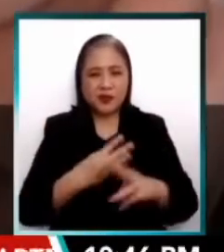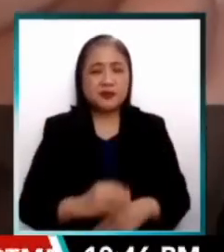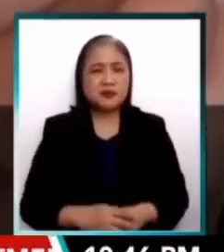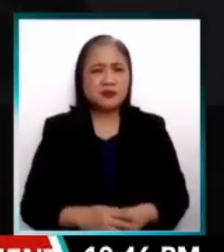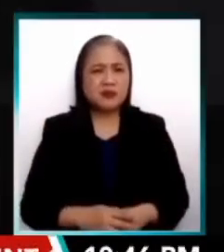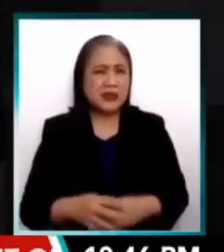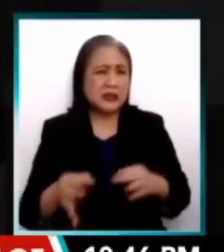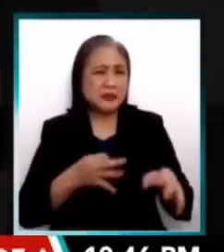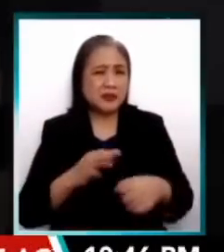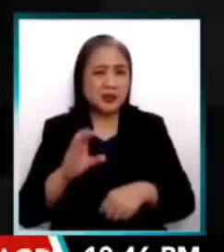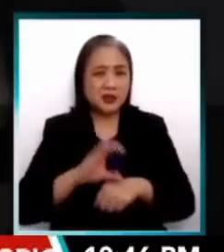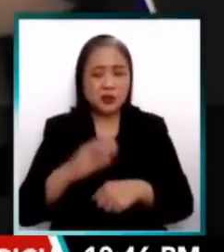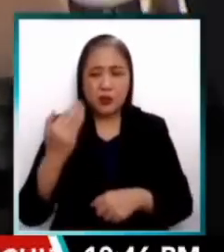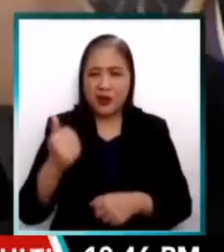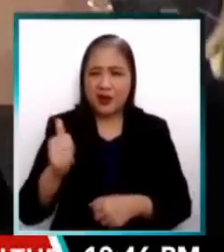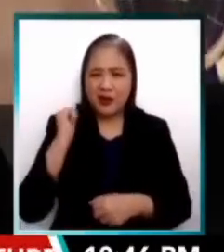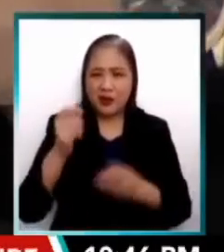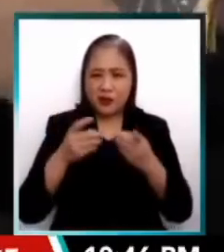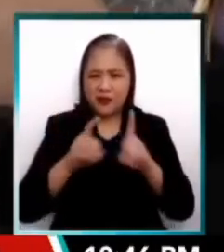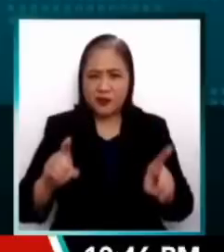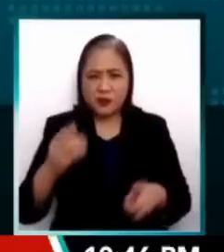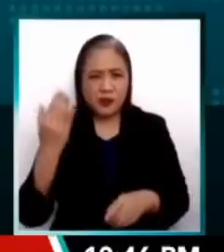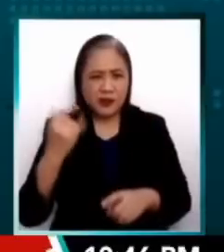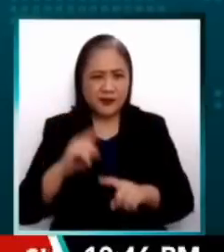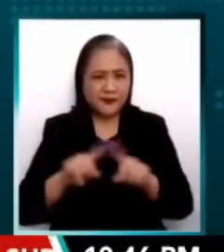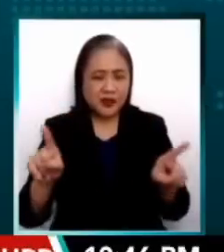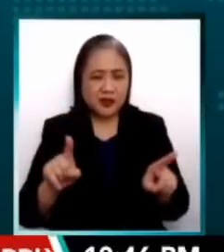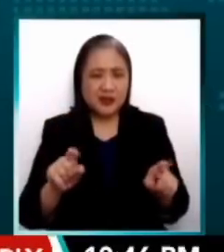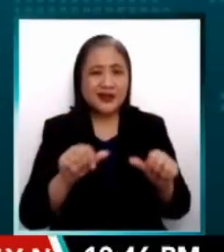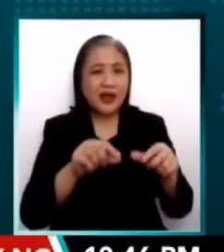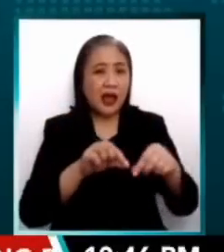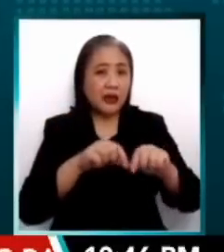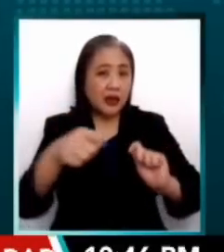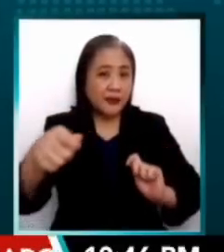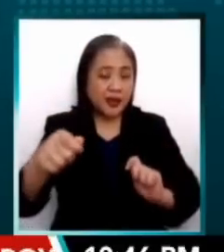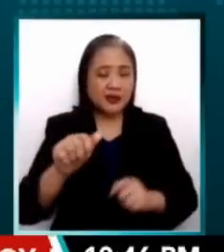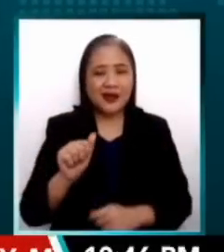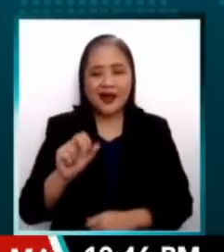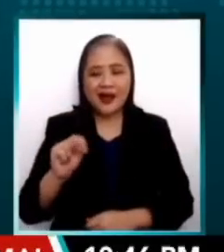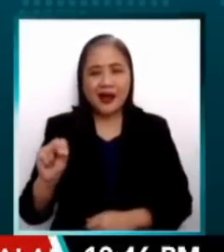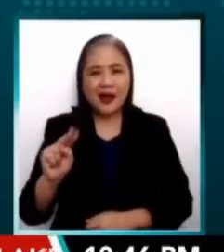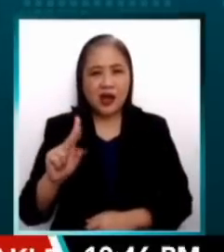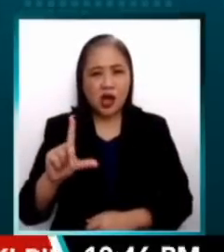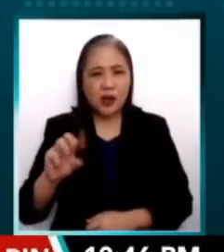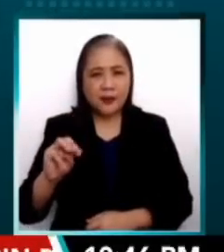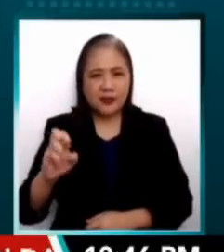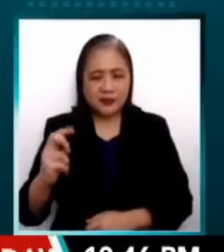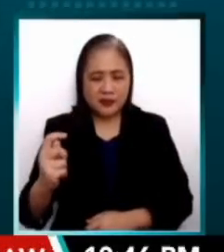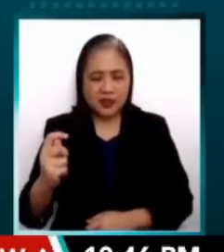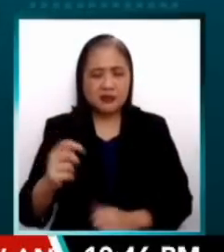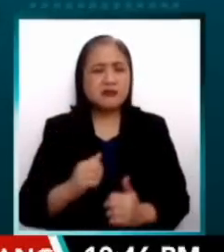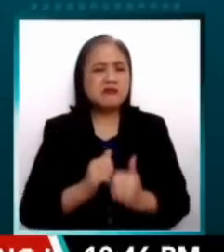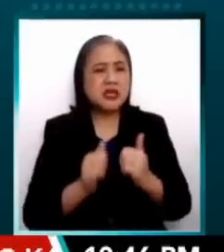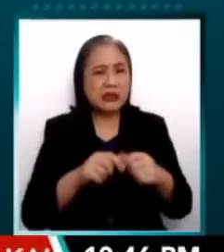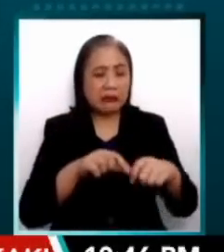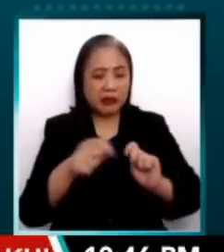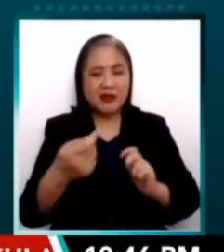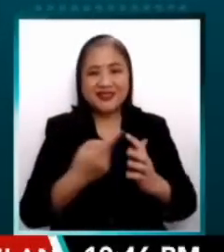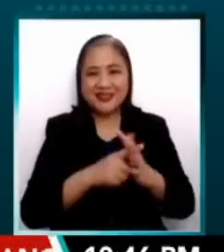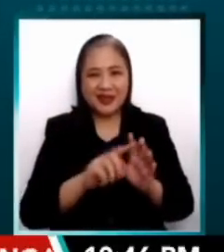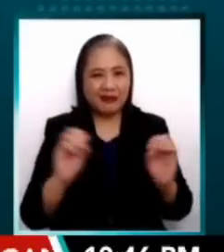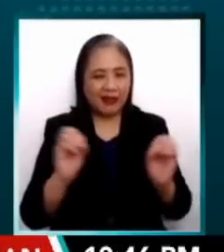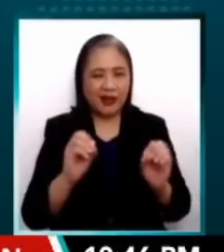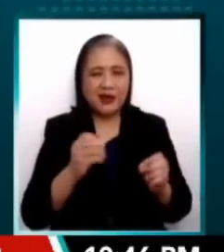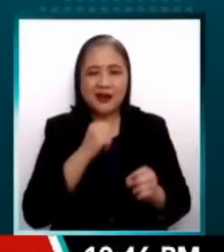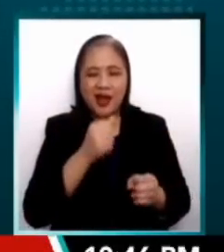sa divorce at ang kaibahan nito sa annulment. Ang annulment kasi from the very start, invalid talaga yung marriage. Yung divorce